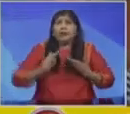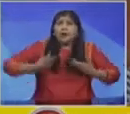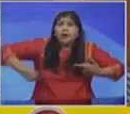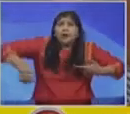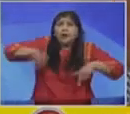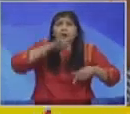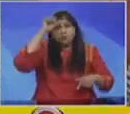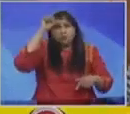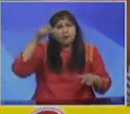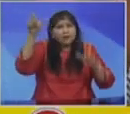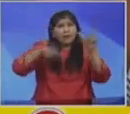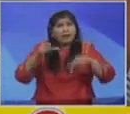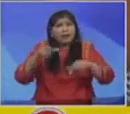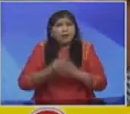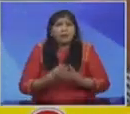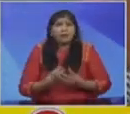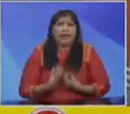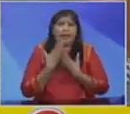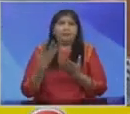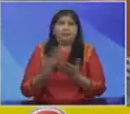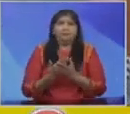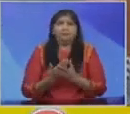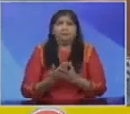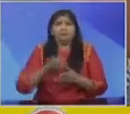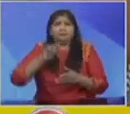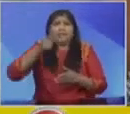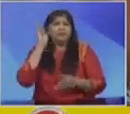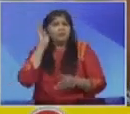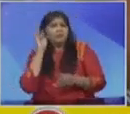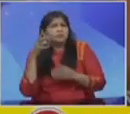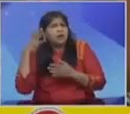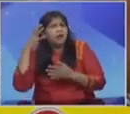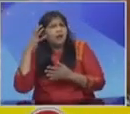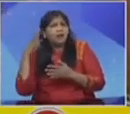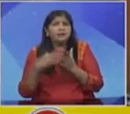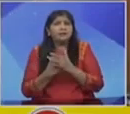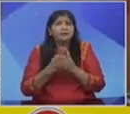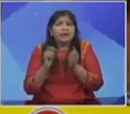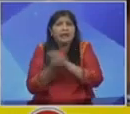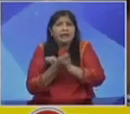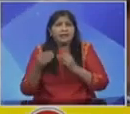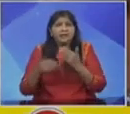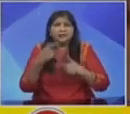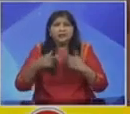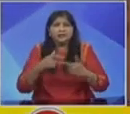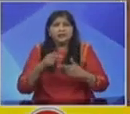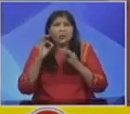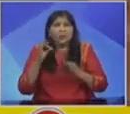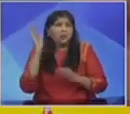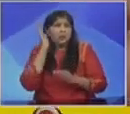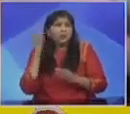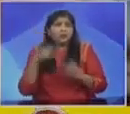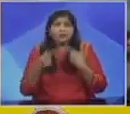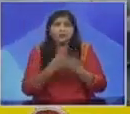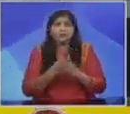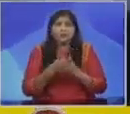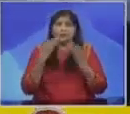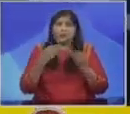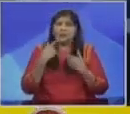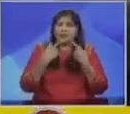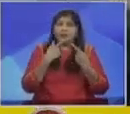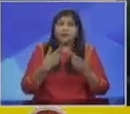भर के लोग महसूस करते थे। टेनिस और फुटबॉल मैचों की कमेंट्री भी बहुत अच्छी तरह से पेश की जाती